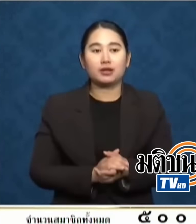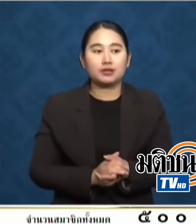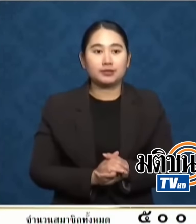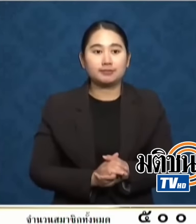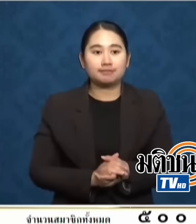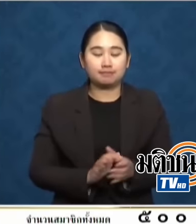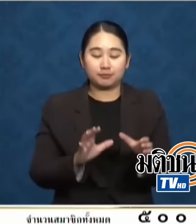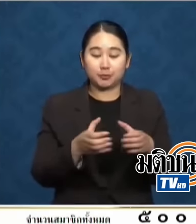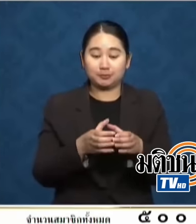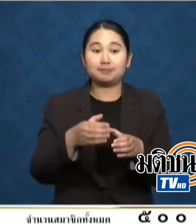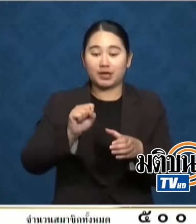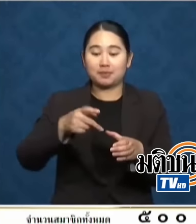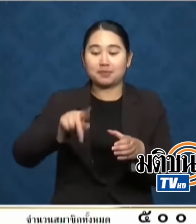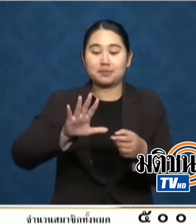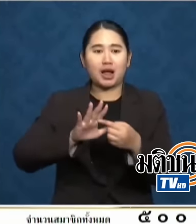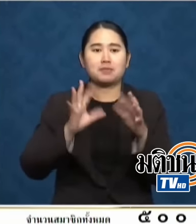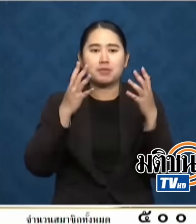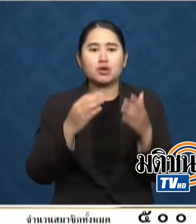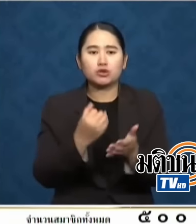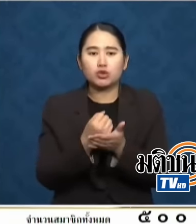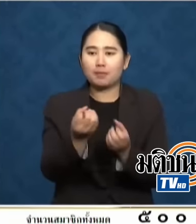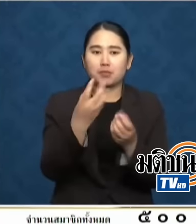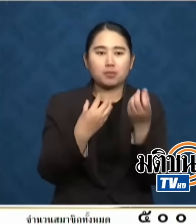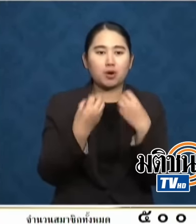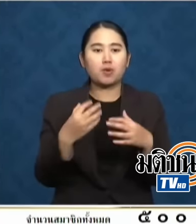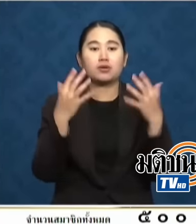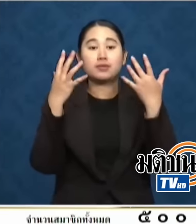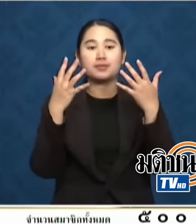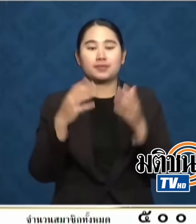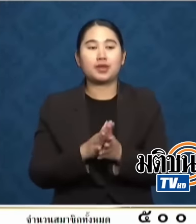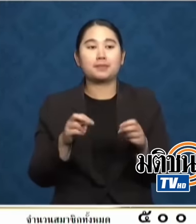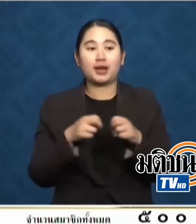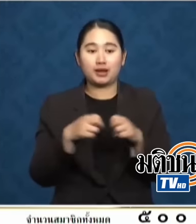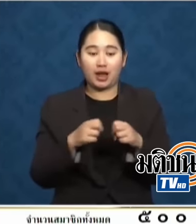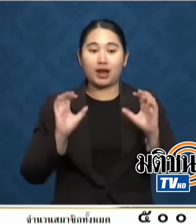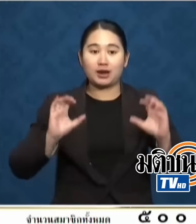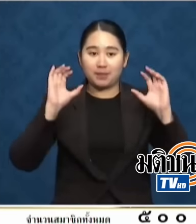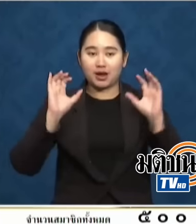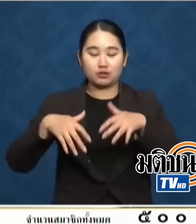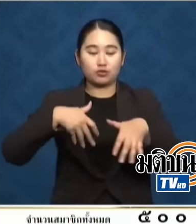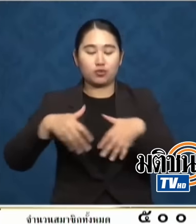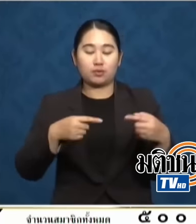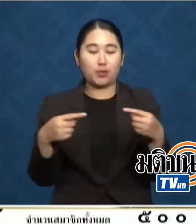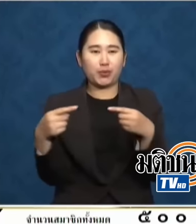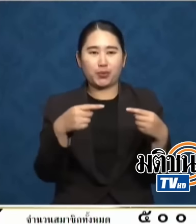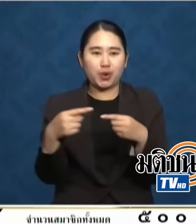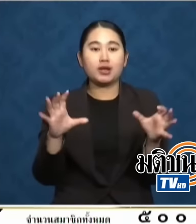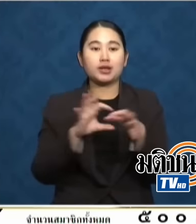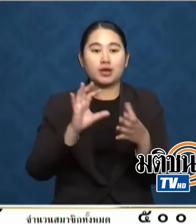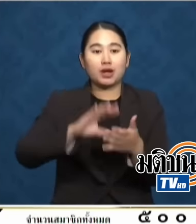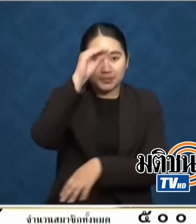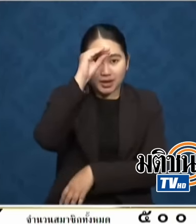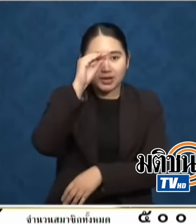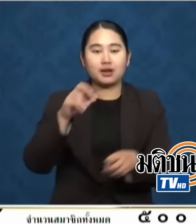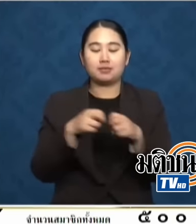าที่ไม่มีสภาที่ปรึกษาแล้วไม่มีใครช่วยเสนอความเห็นการพิพาทระหว่างเจ้าหน้าที่รัฐกับประชาชนด้านการศึกษา